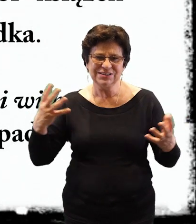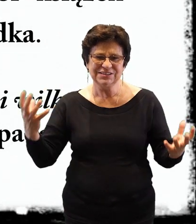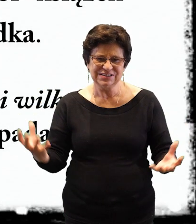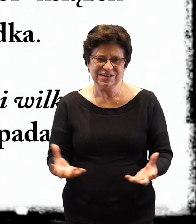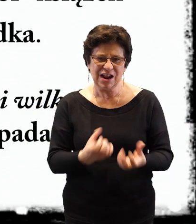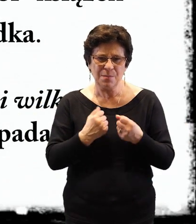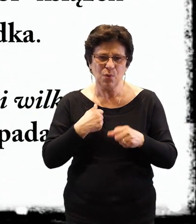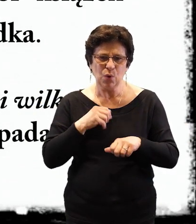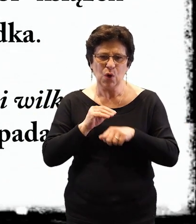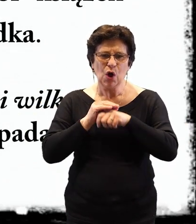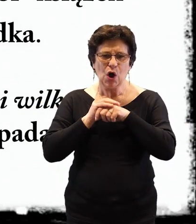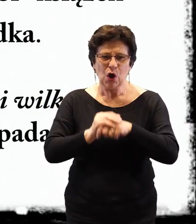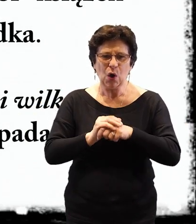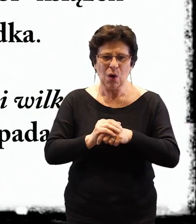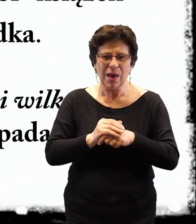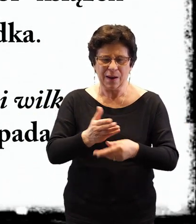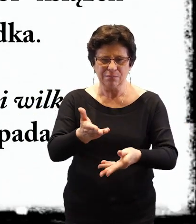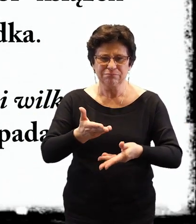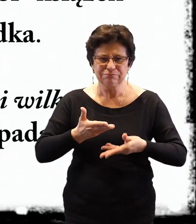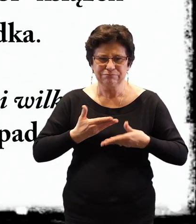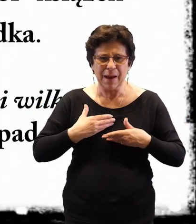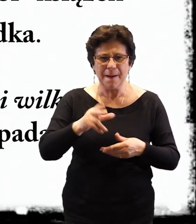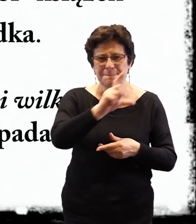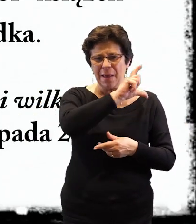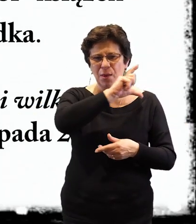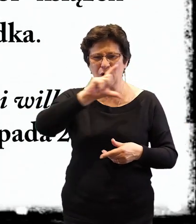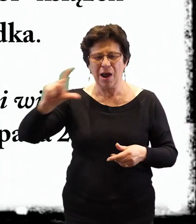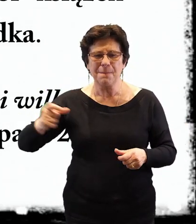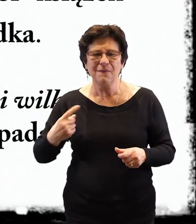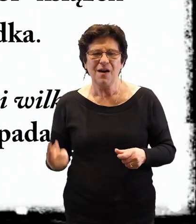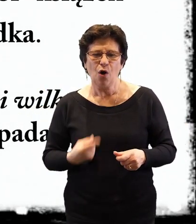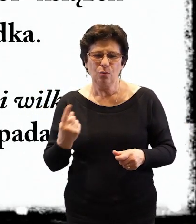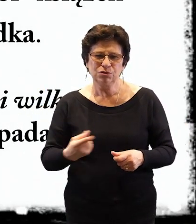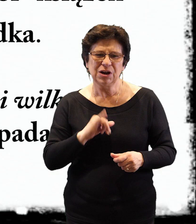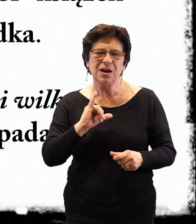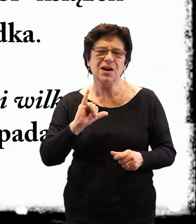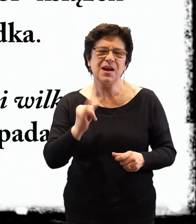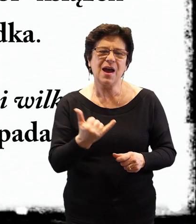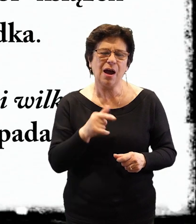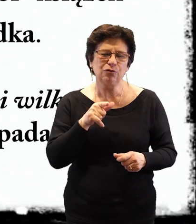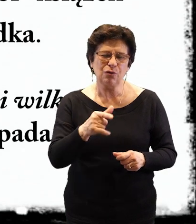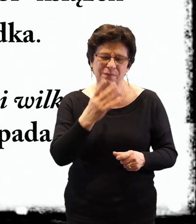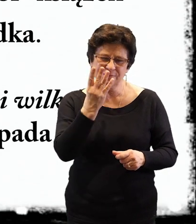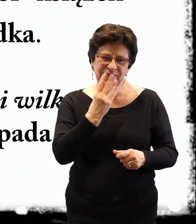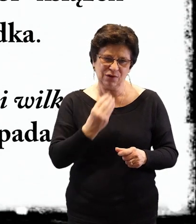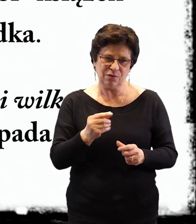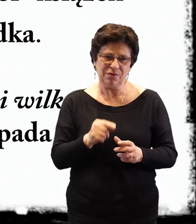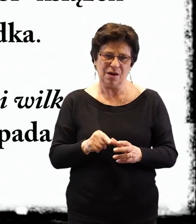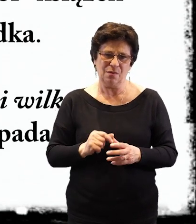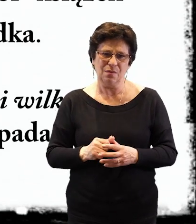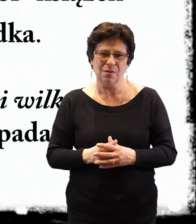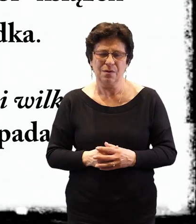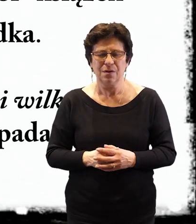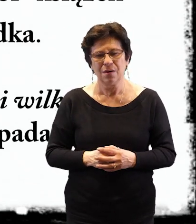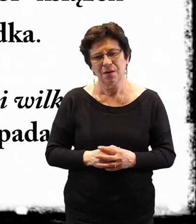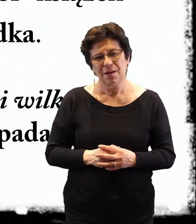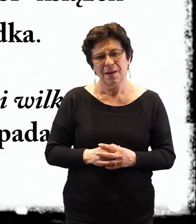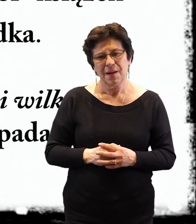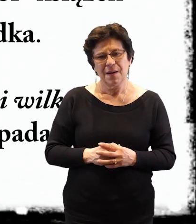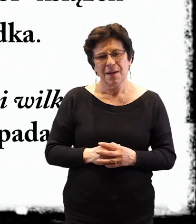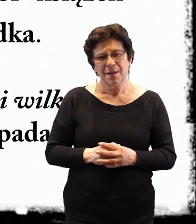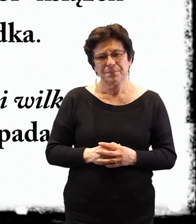Szałkowski w Panoramie Wałbrzyskiej opisał dokładnie, jak to wyglądało, gdzie no, pan